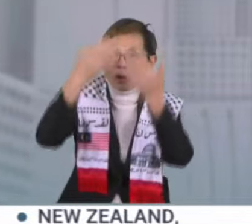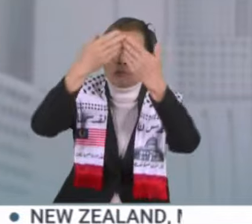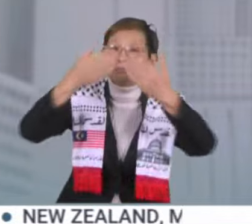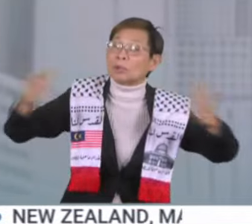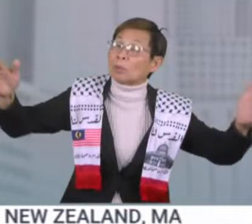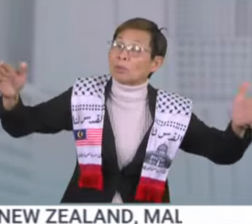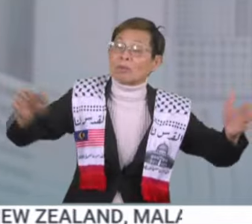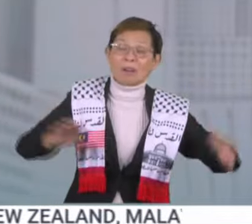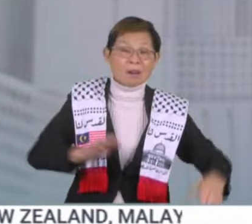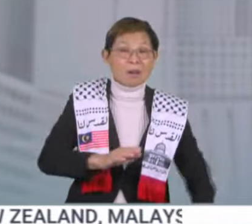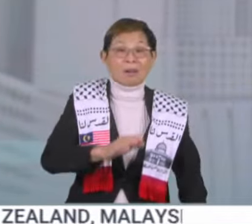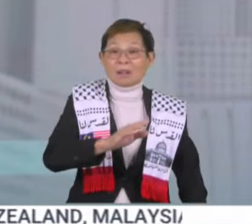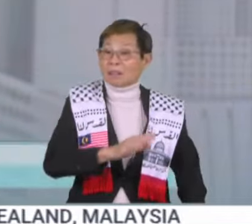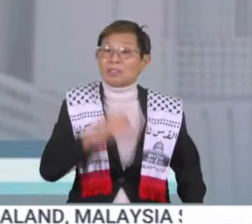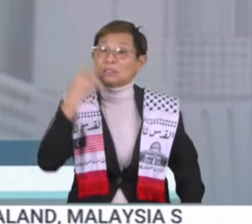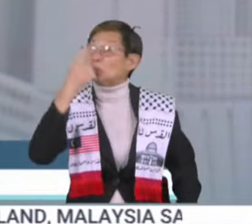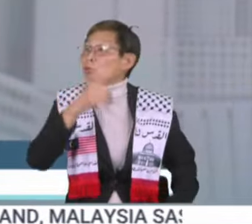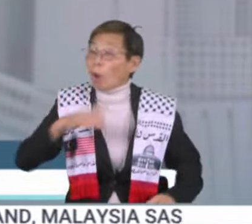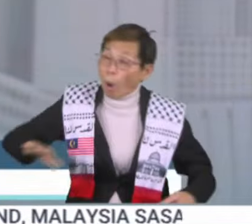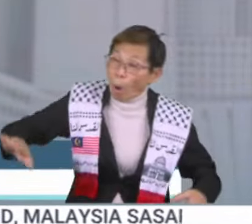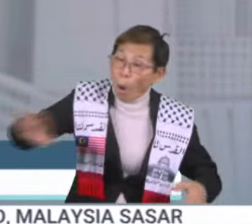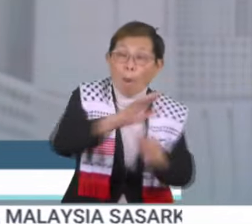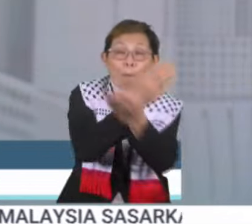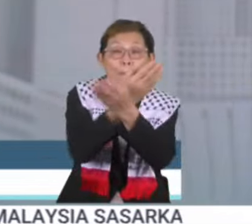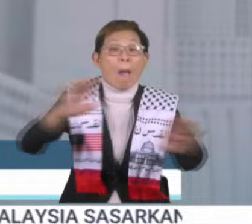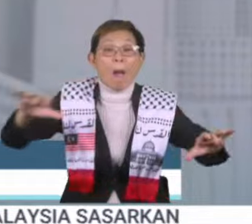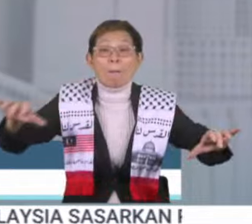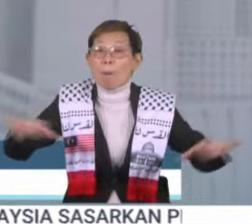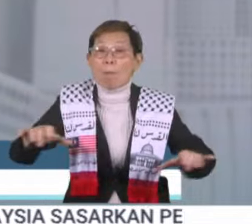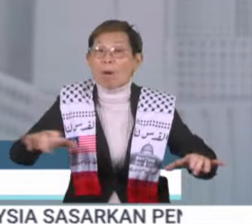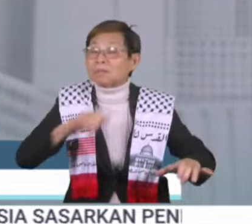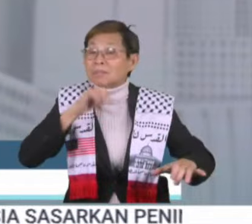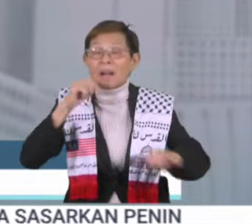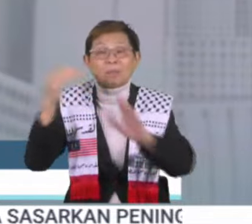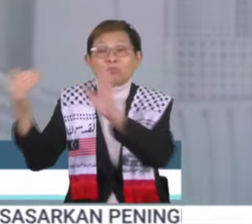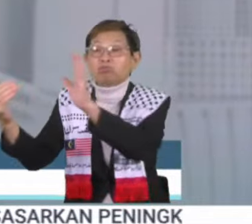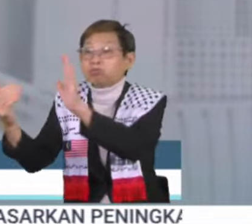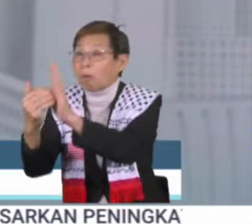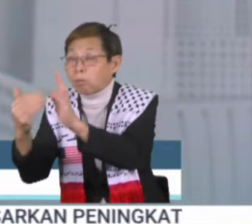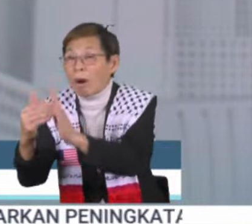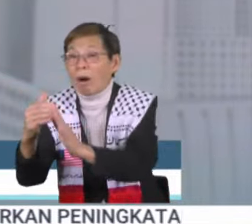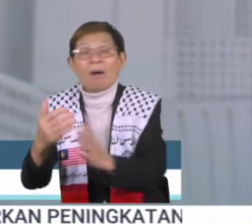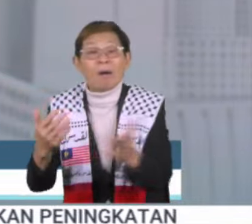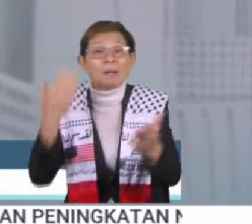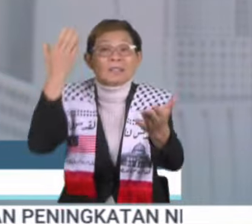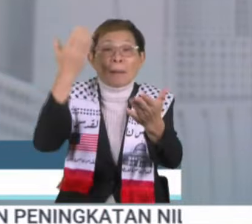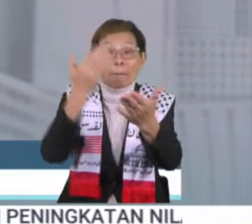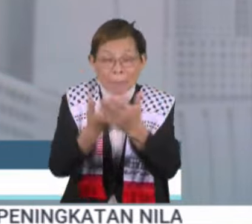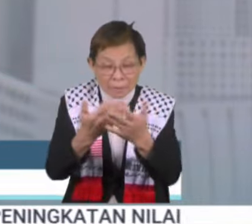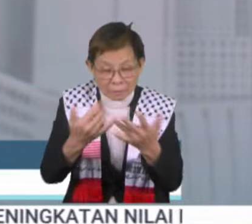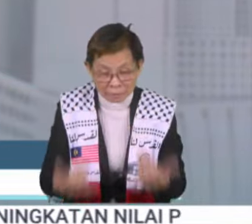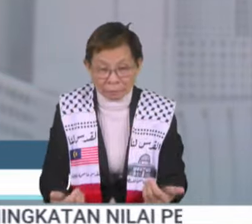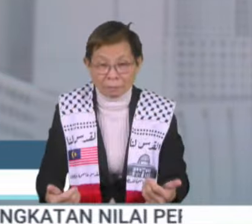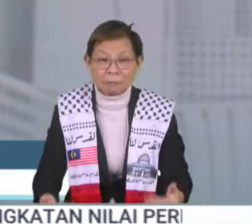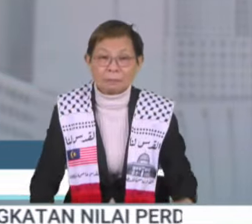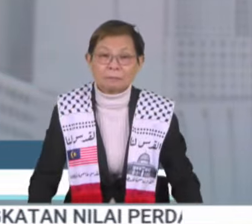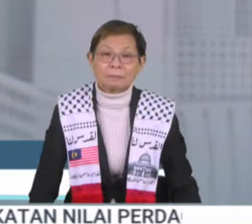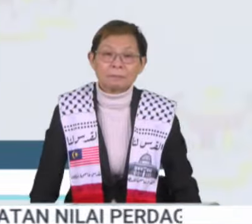terbuka. Menurut beliau, mana-mana pihak bebas melakukan apa saja tanpa sebarang sekatan dan halangan sehingga ke hari ini.